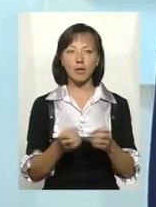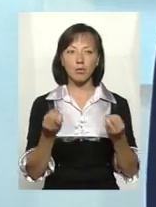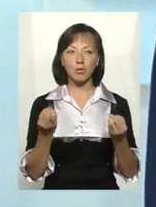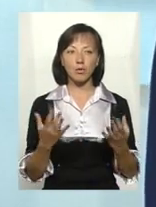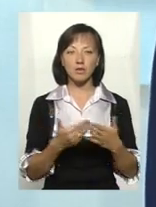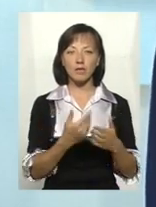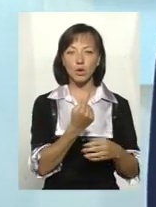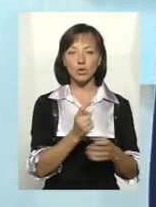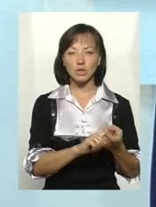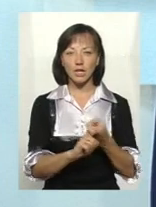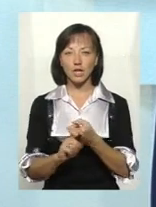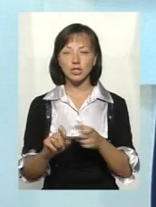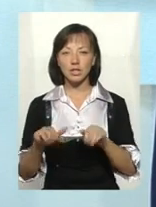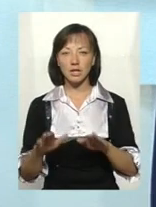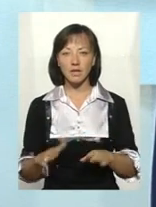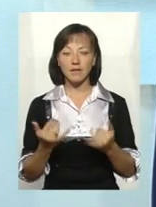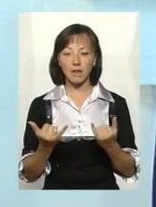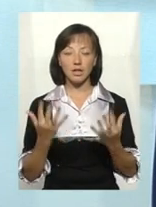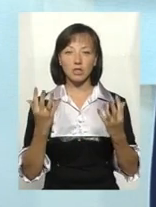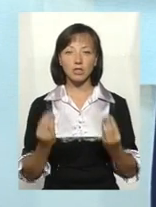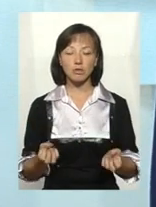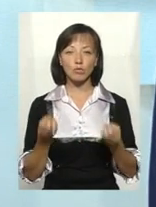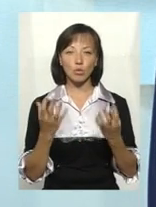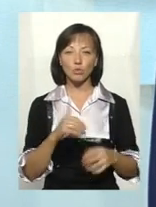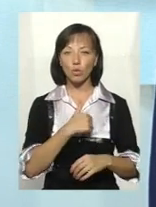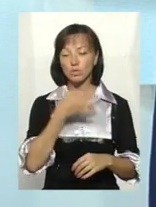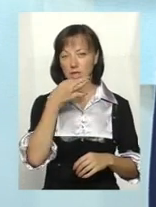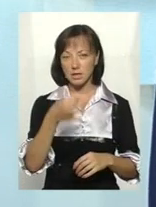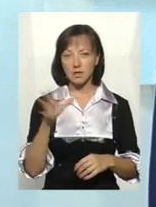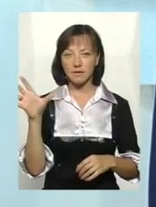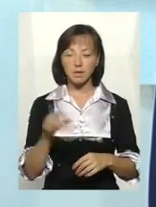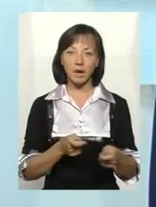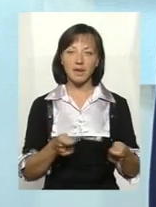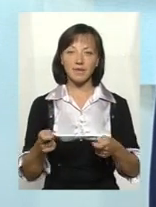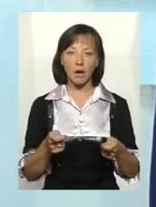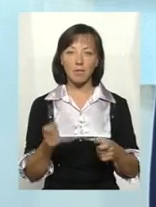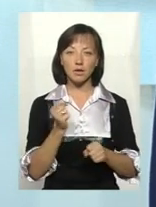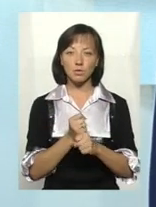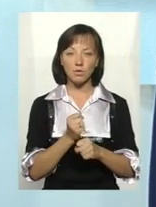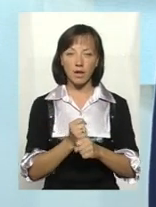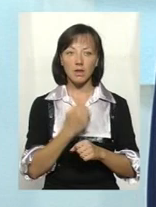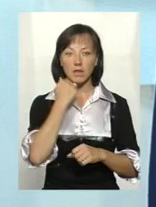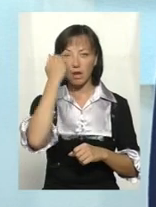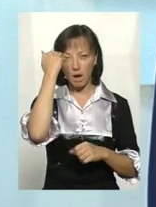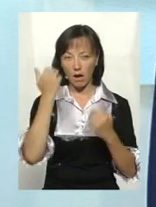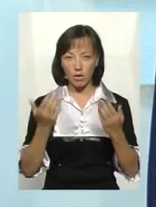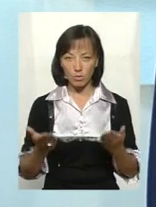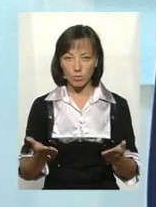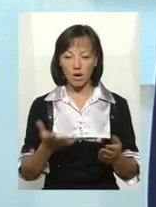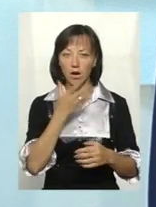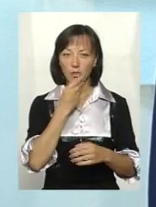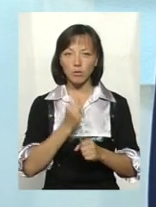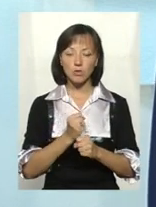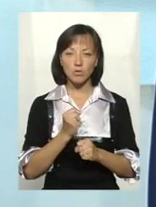одного залежить рішення. Тому в даний час я просто хочу сказати всім керівникам, які працювали, дякую, спасибі, що